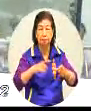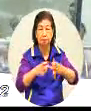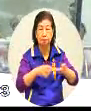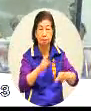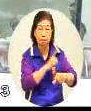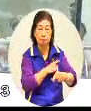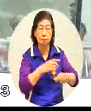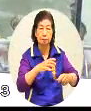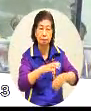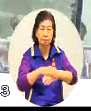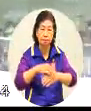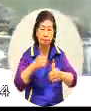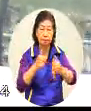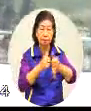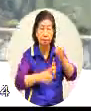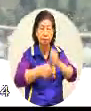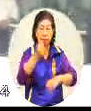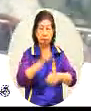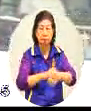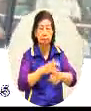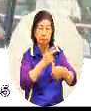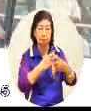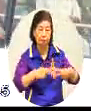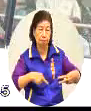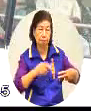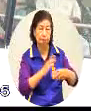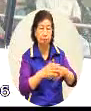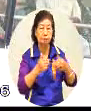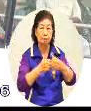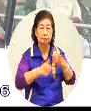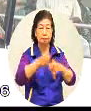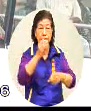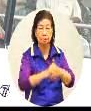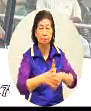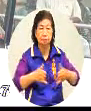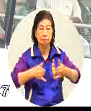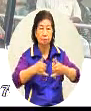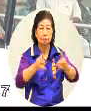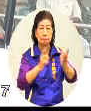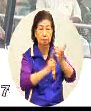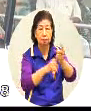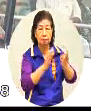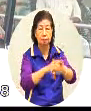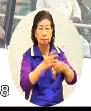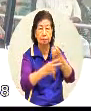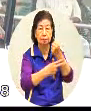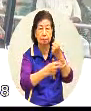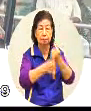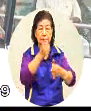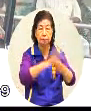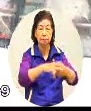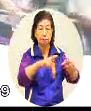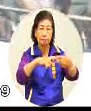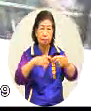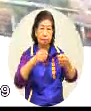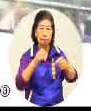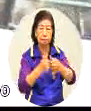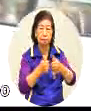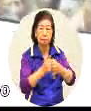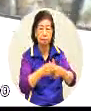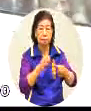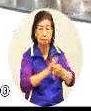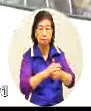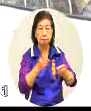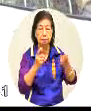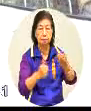会会长蔡会长，还有鹿竹区里长联谊会主席陈国强